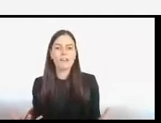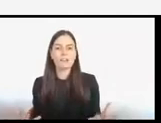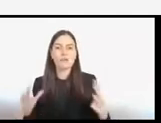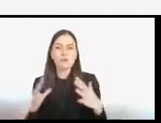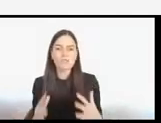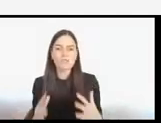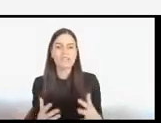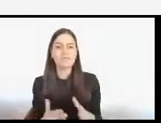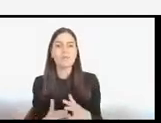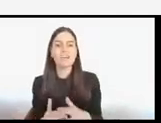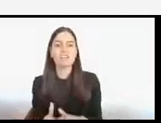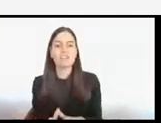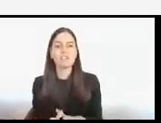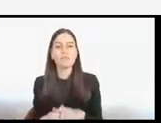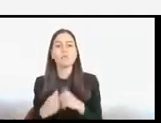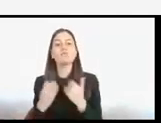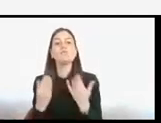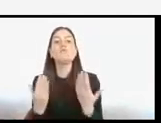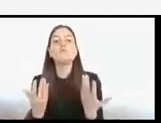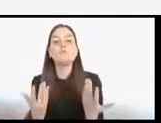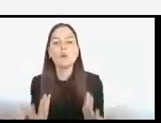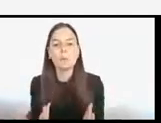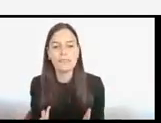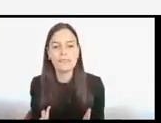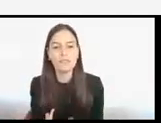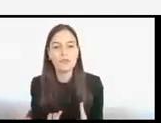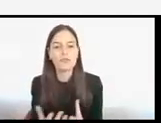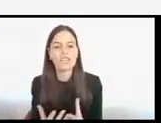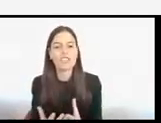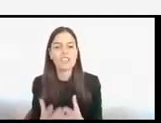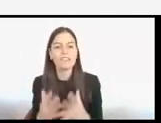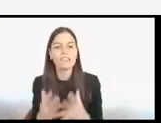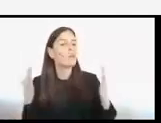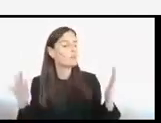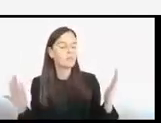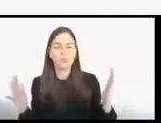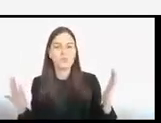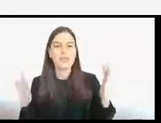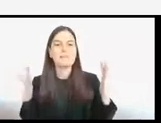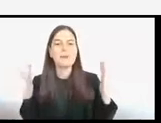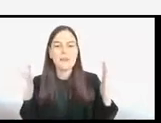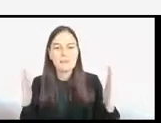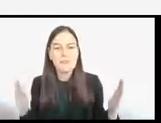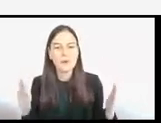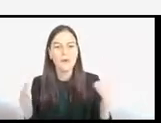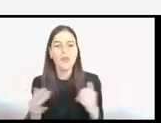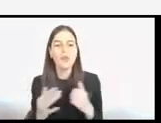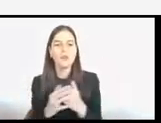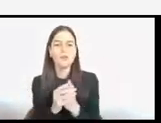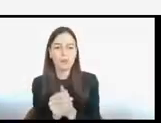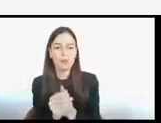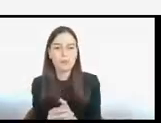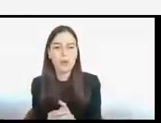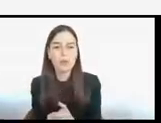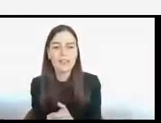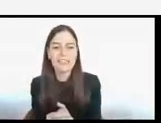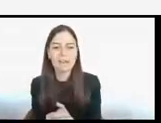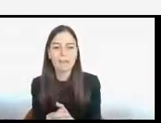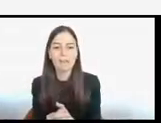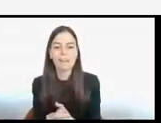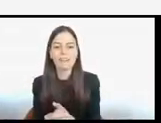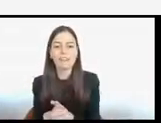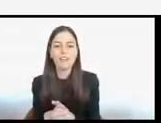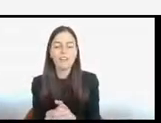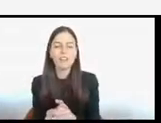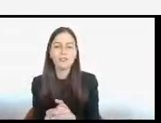on va se concentrer sur l'achat de nue propriété. Donc j'achète grossièrement les murs de mon immeuble et ça